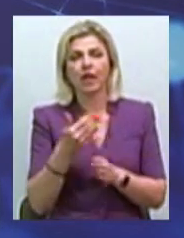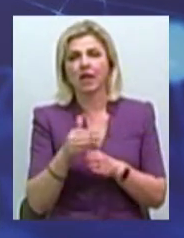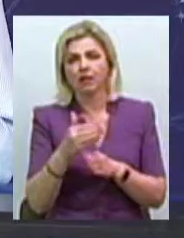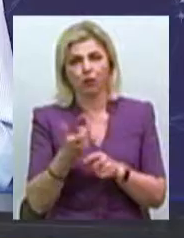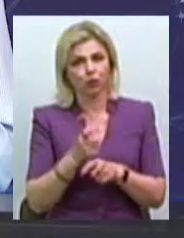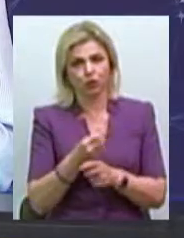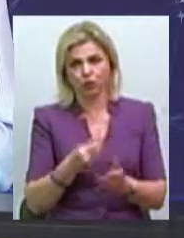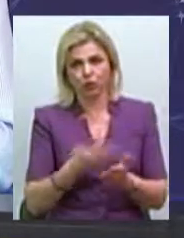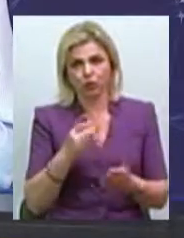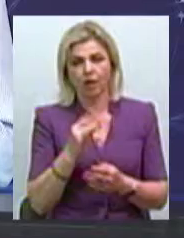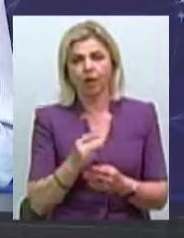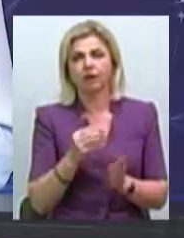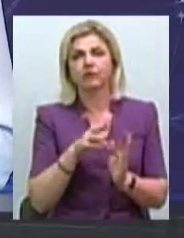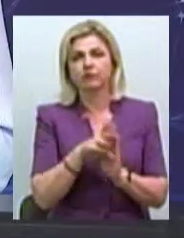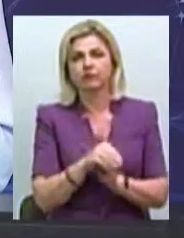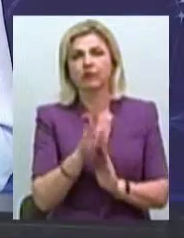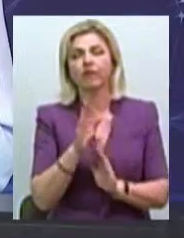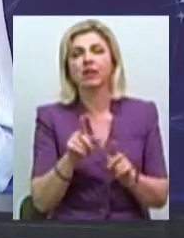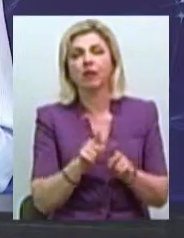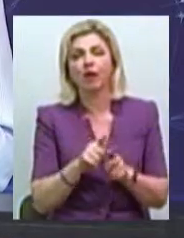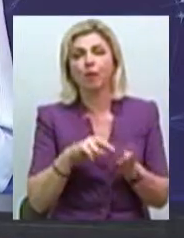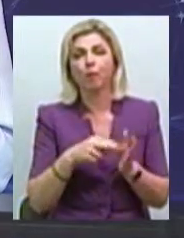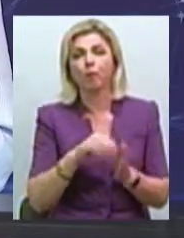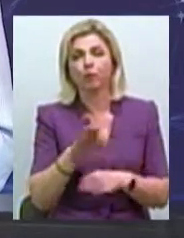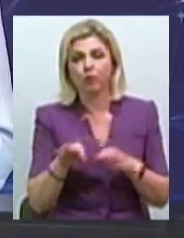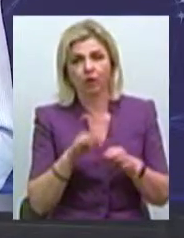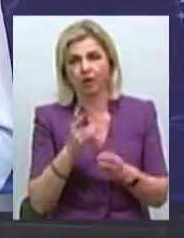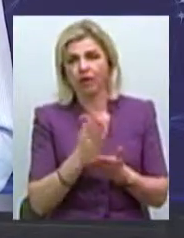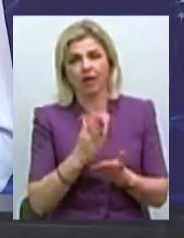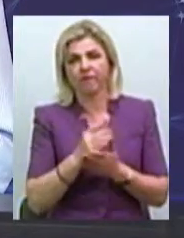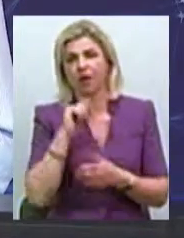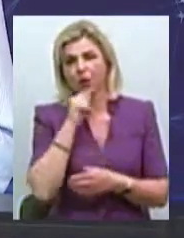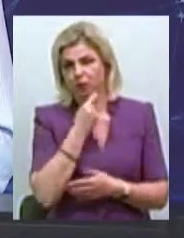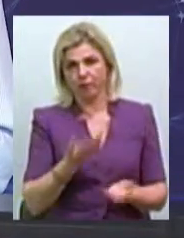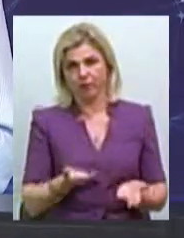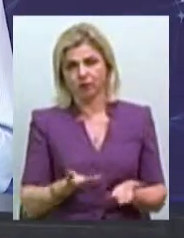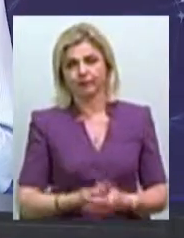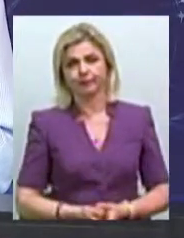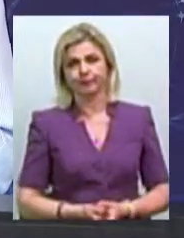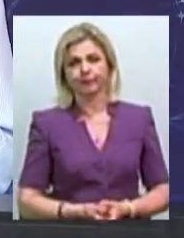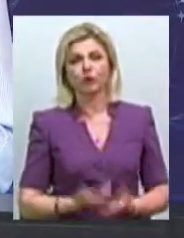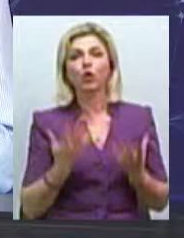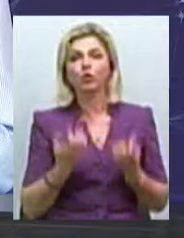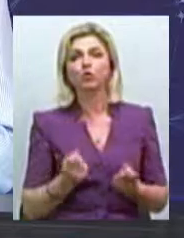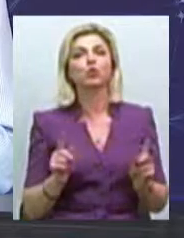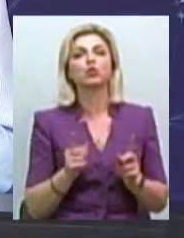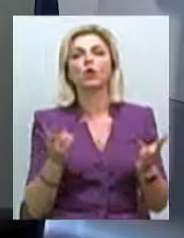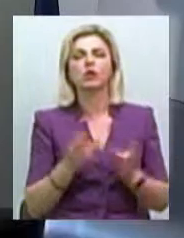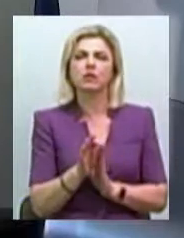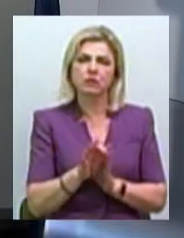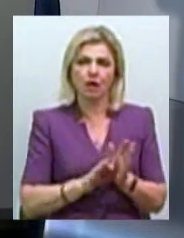дорогі, інвестувати їх в такі інфраструктурні проекти – це не є економічно обґрунтованим. А які ще об'єкти потребують